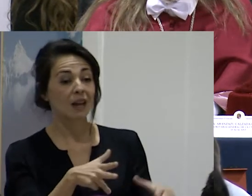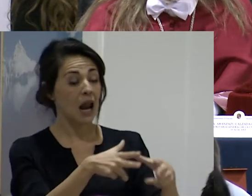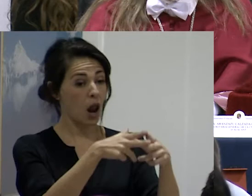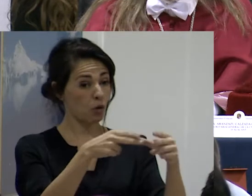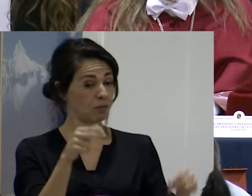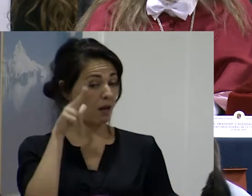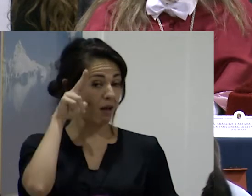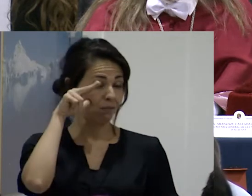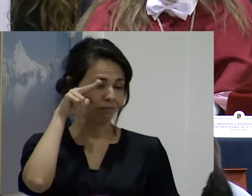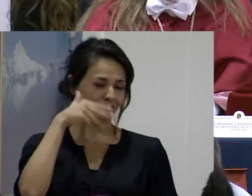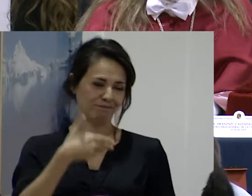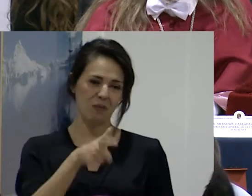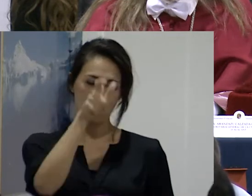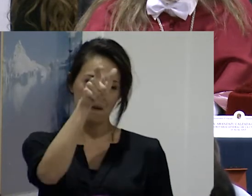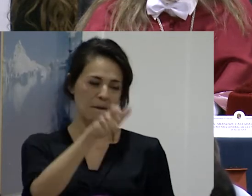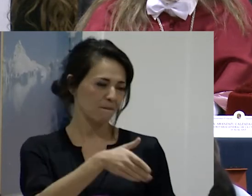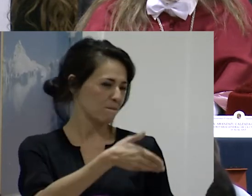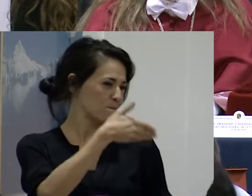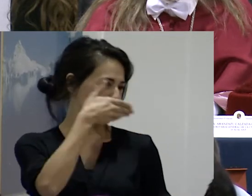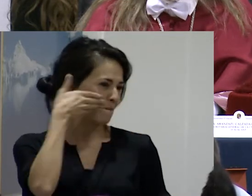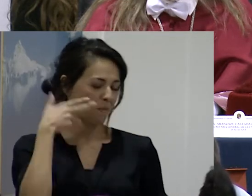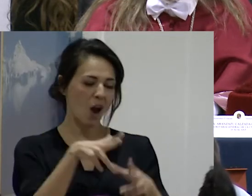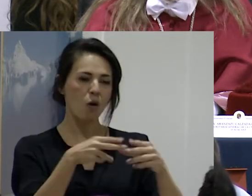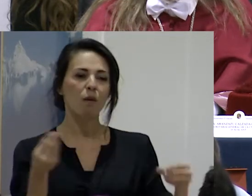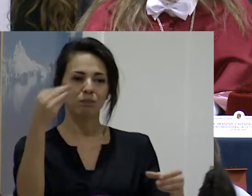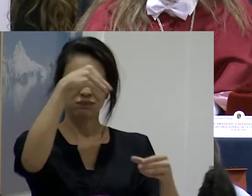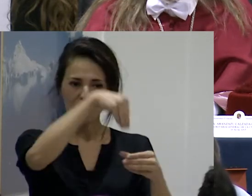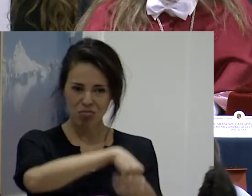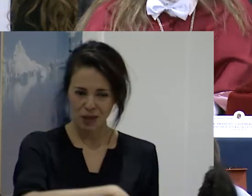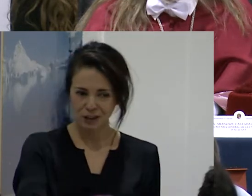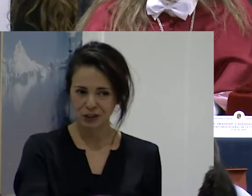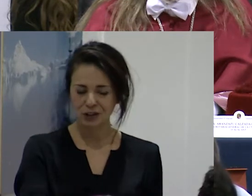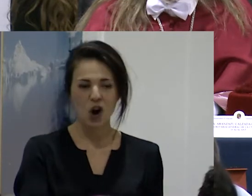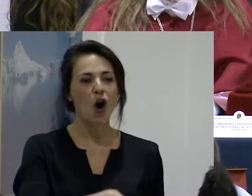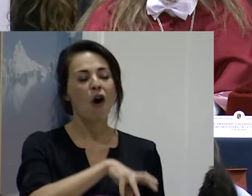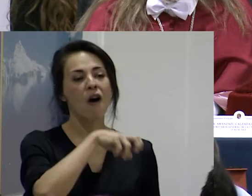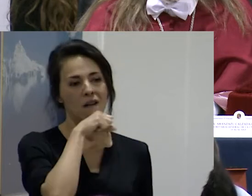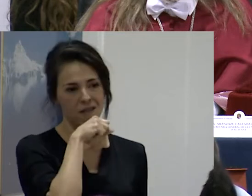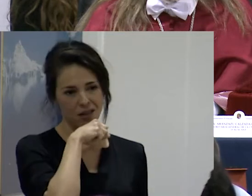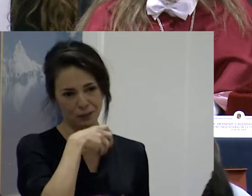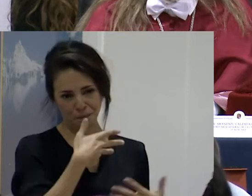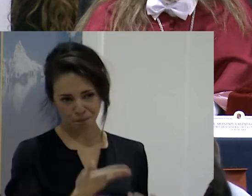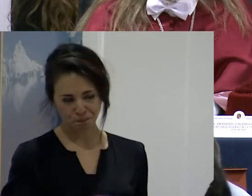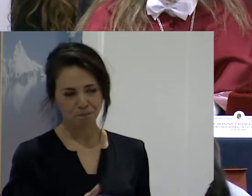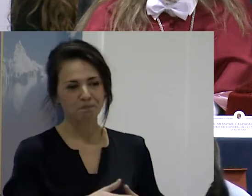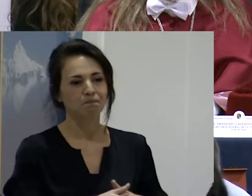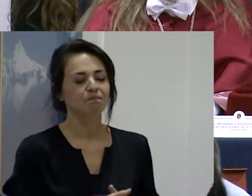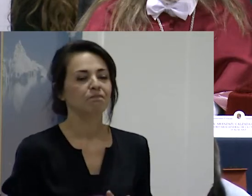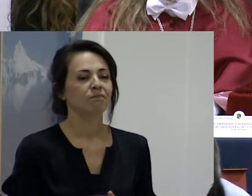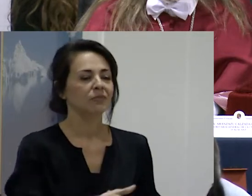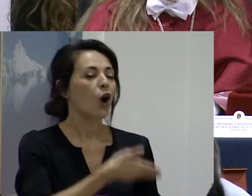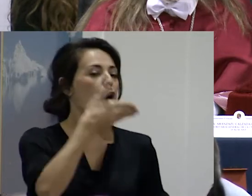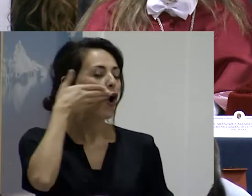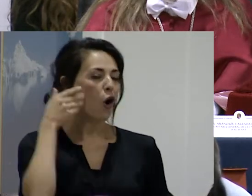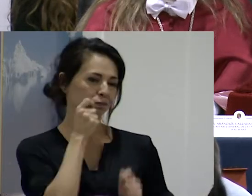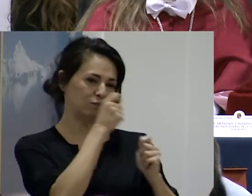a una persona extraordinària per a formar part del seu lloc més emblemàtic, el seu lloc d'honor,